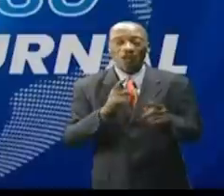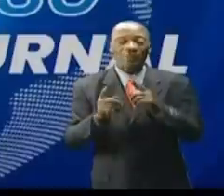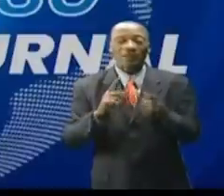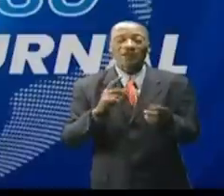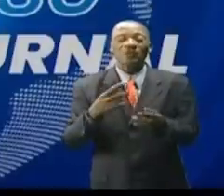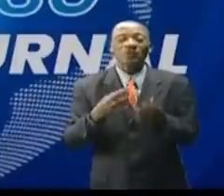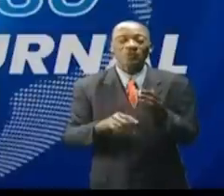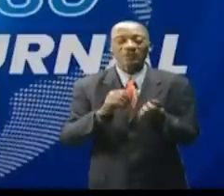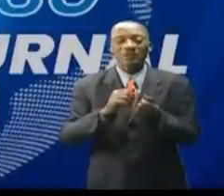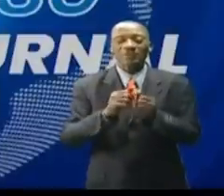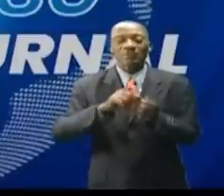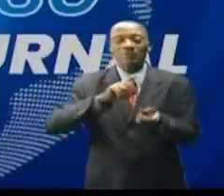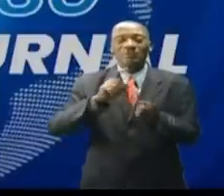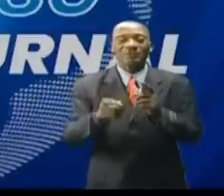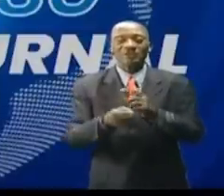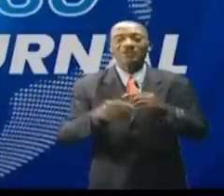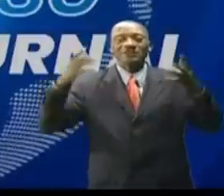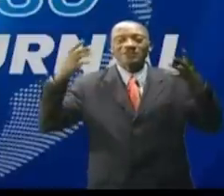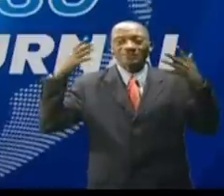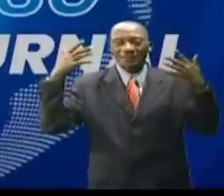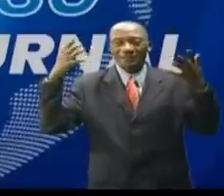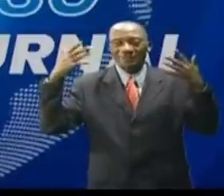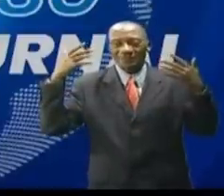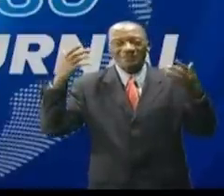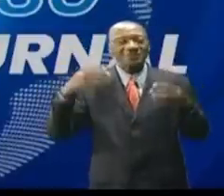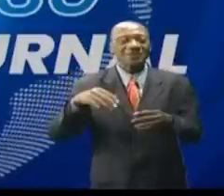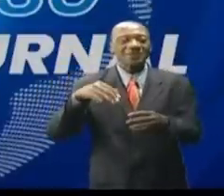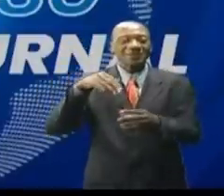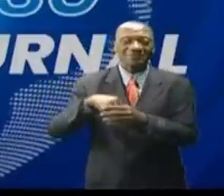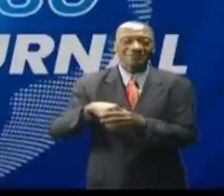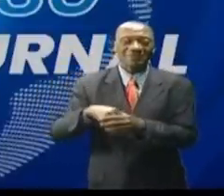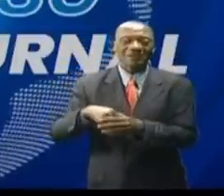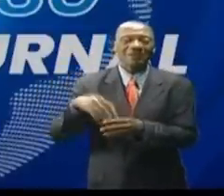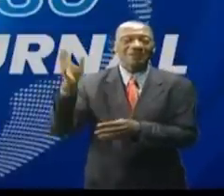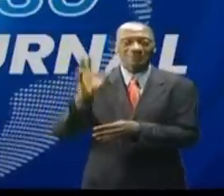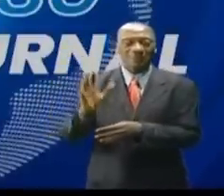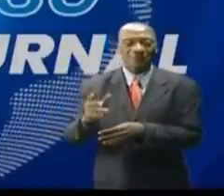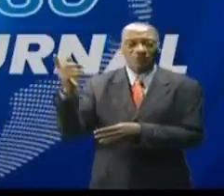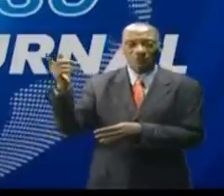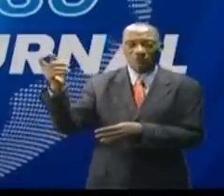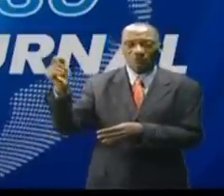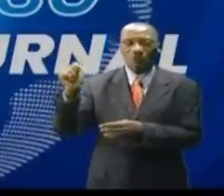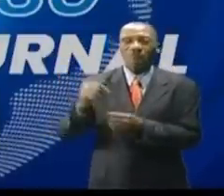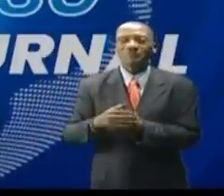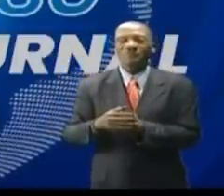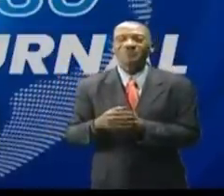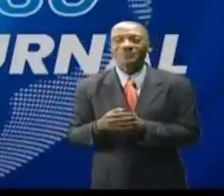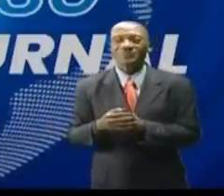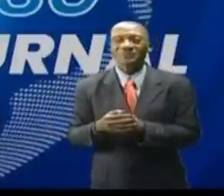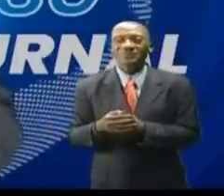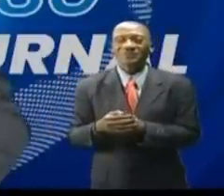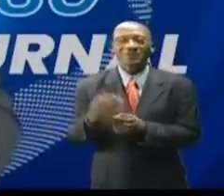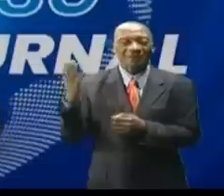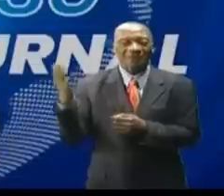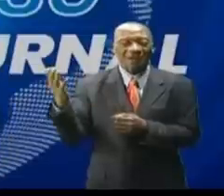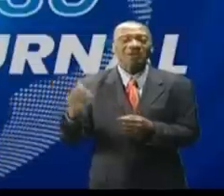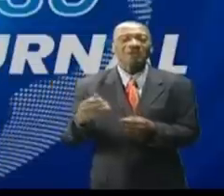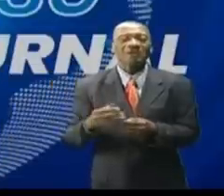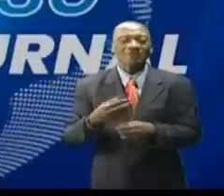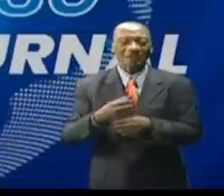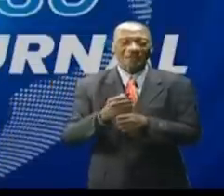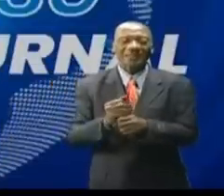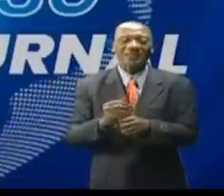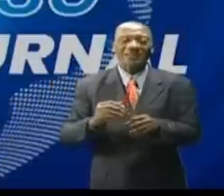climatique en RDC, dans le territoire de Songololo, dans la province du Congo central, une forêt communautaire vient d'être mise en place par